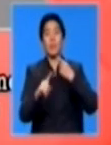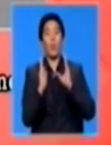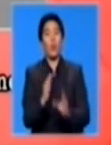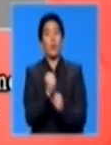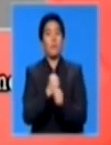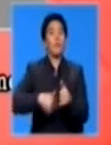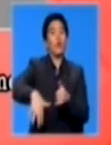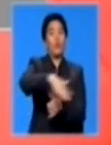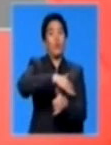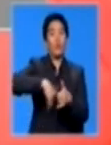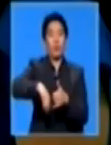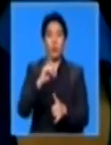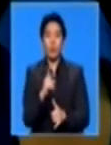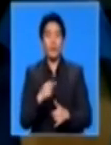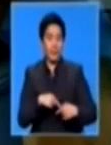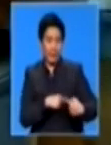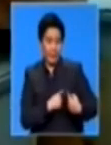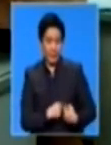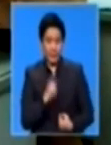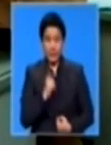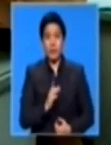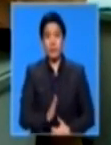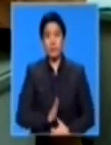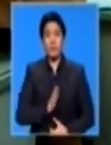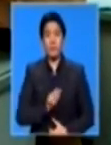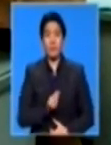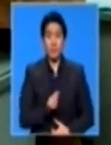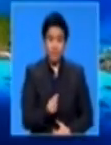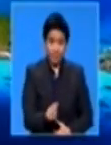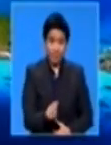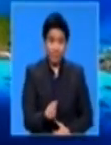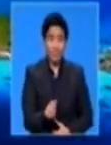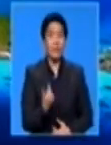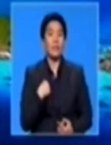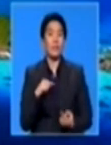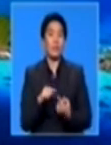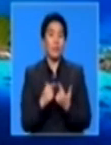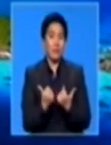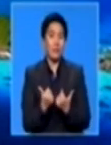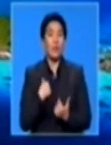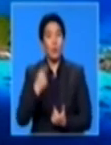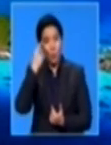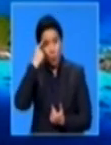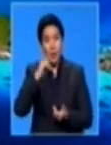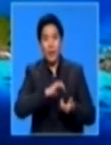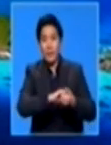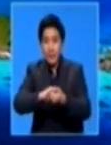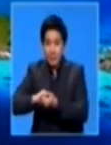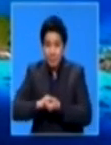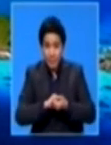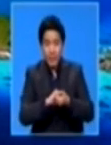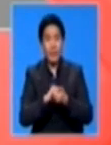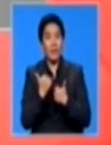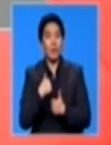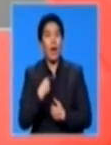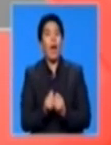ข้างก็คือมอบความจริงใจให้เกียรตินะครับและในเรื่องของมีความรู้รักสามัคคีในส่วนที่เราจะม